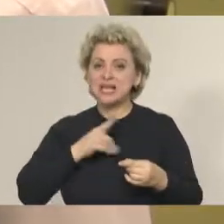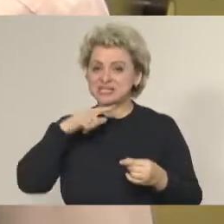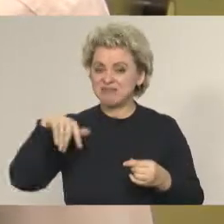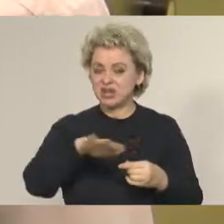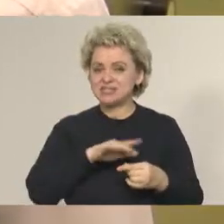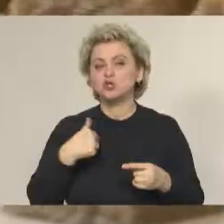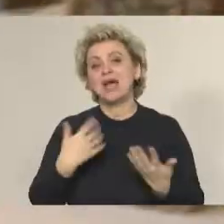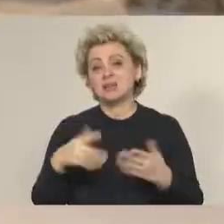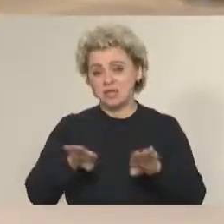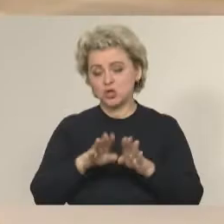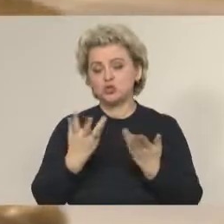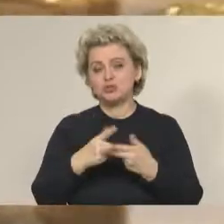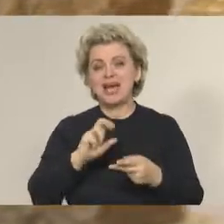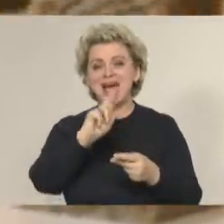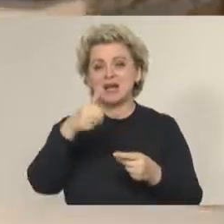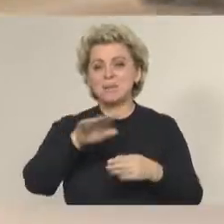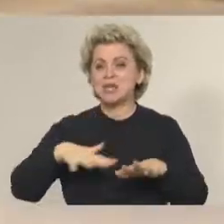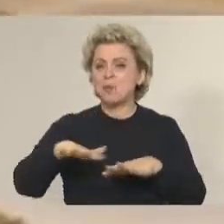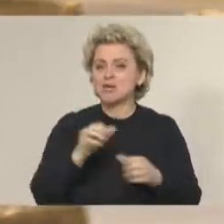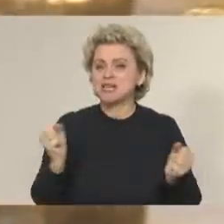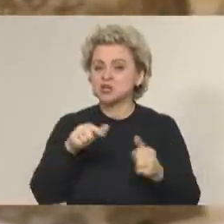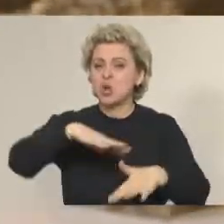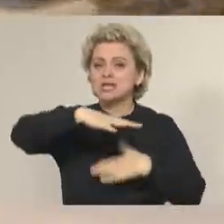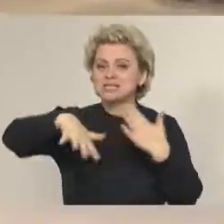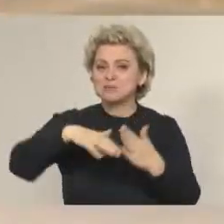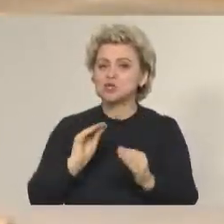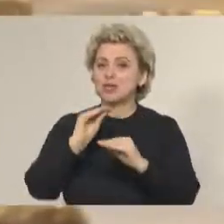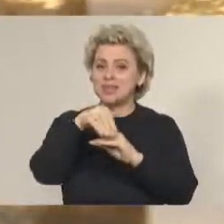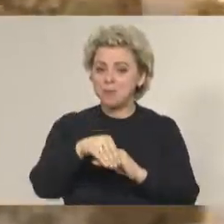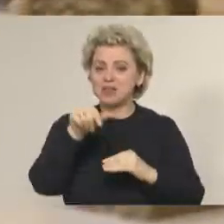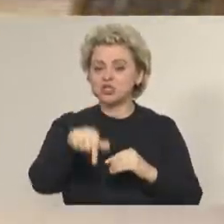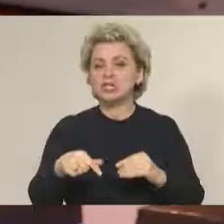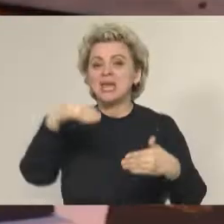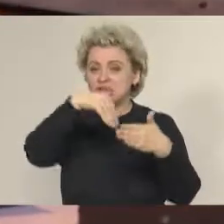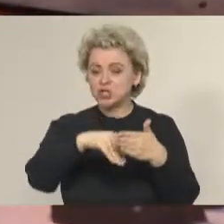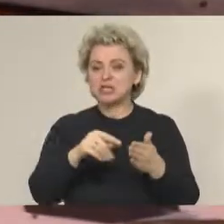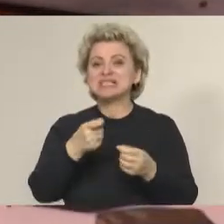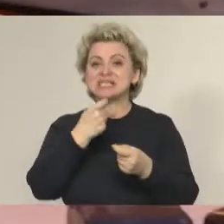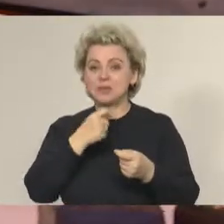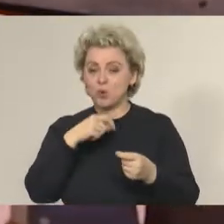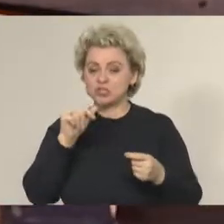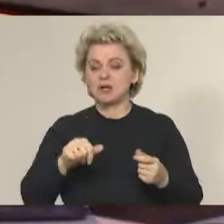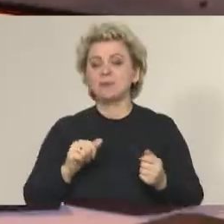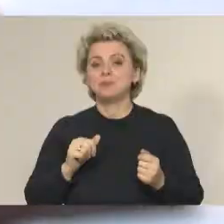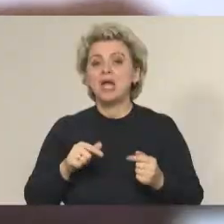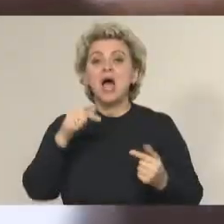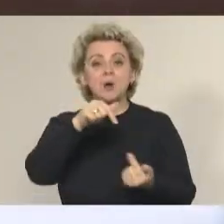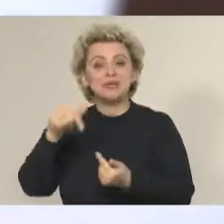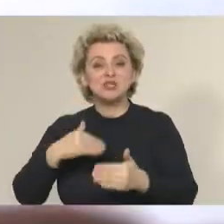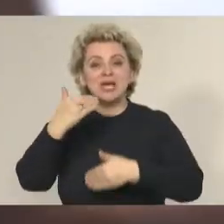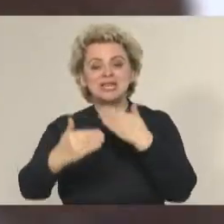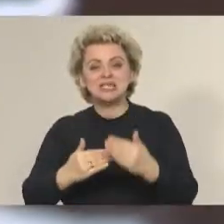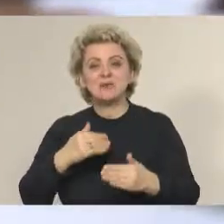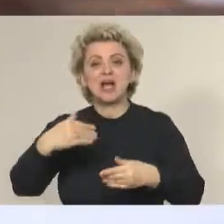России, я так считаю. Карамельная масса охлаждается и смешивается с наполнителями. Начинка – семена подсолнечника. На определенном